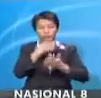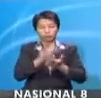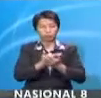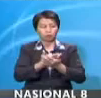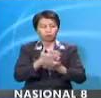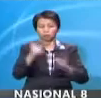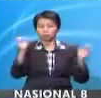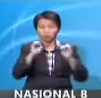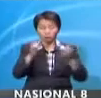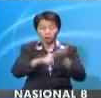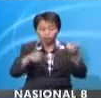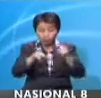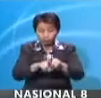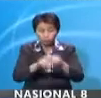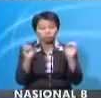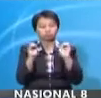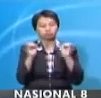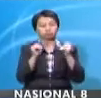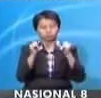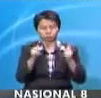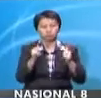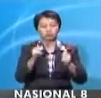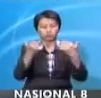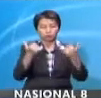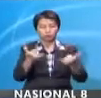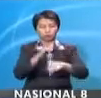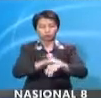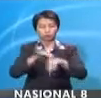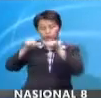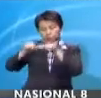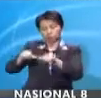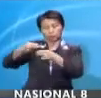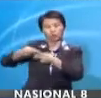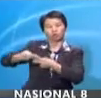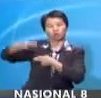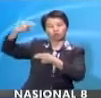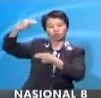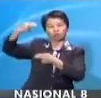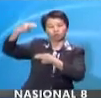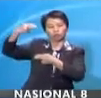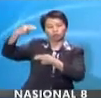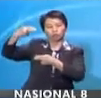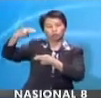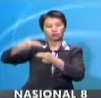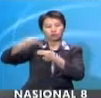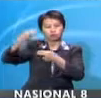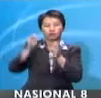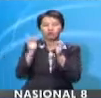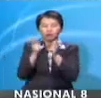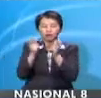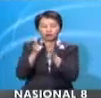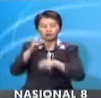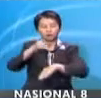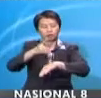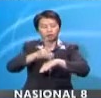parah yang berlaku pada mereka dan mereka pada masa ini tinggal di sebuah hotel yang kecil